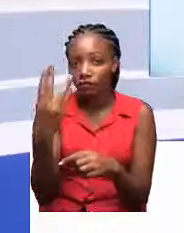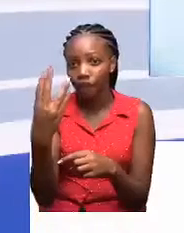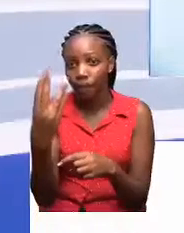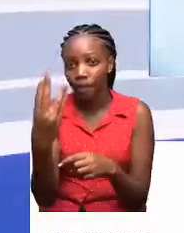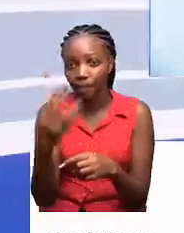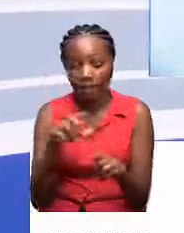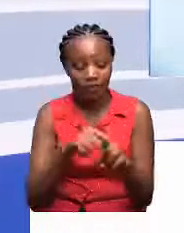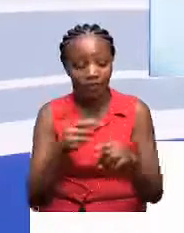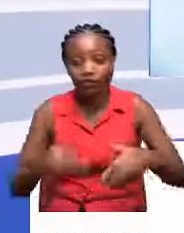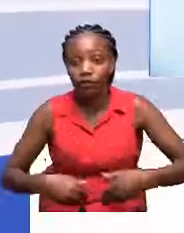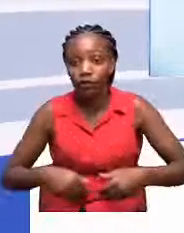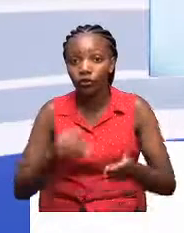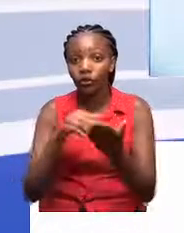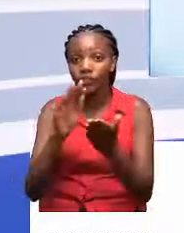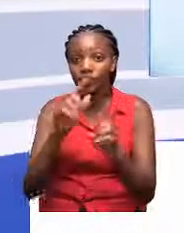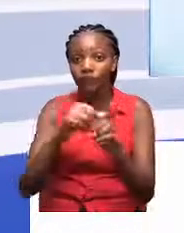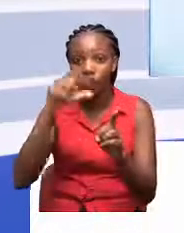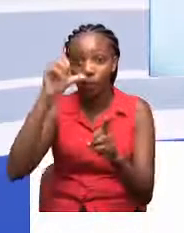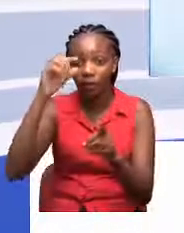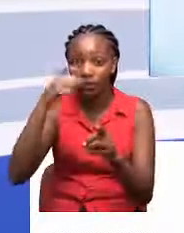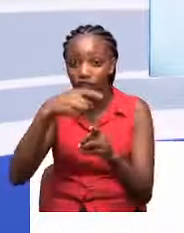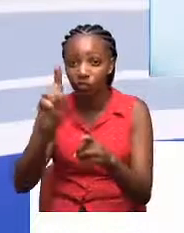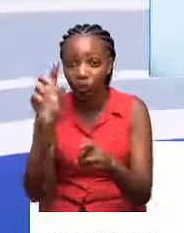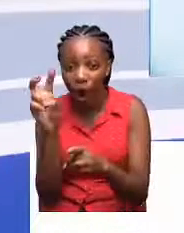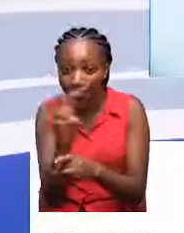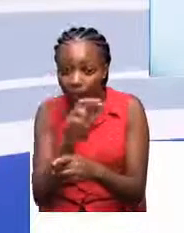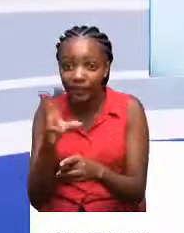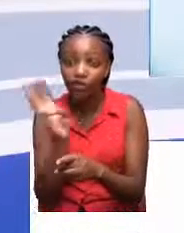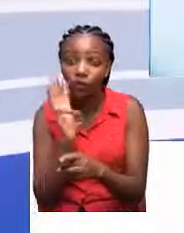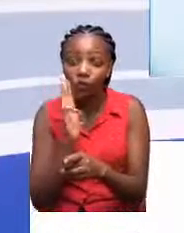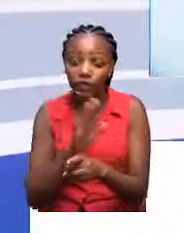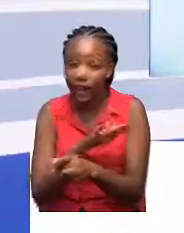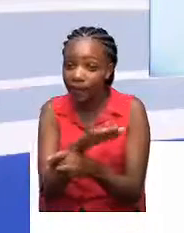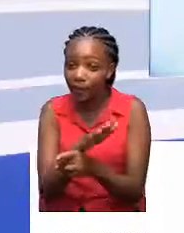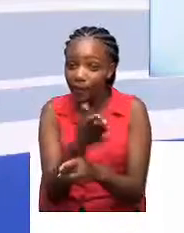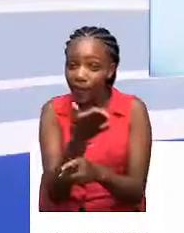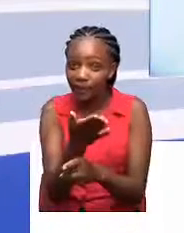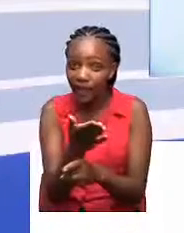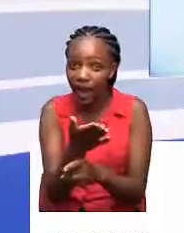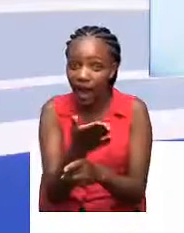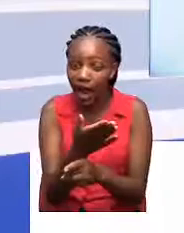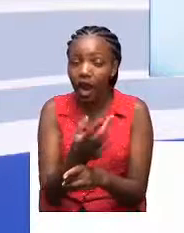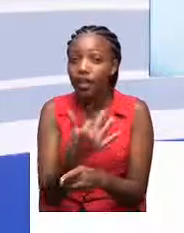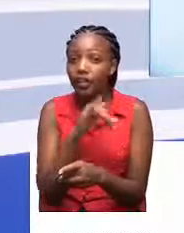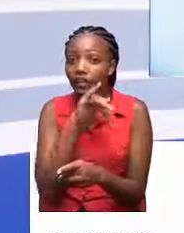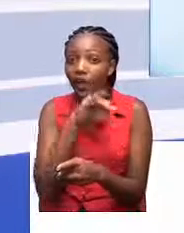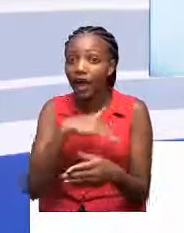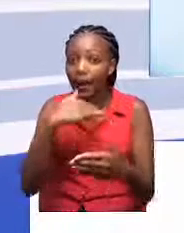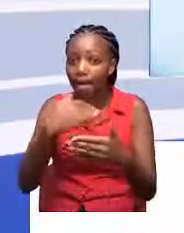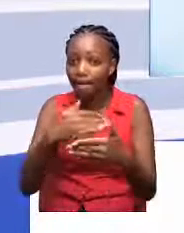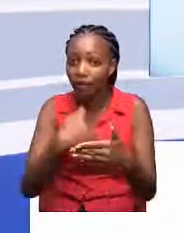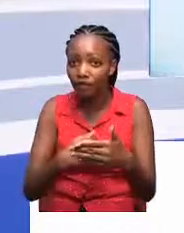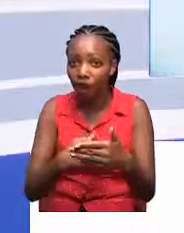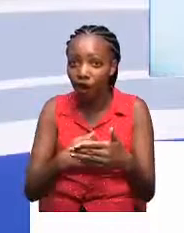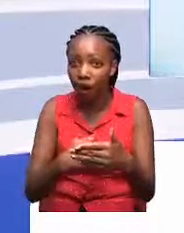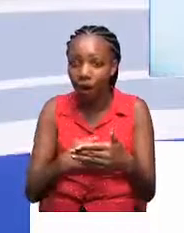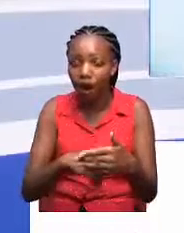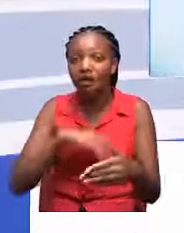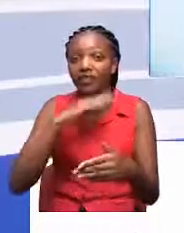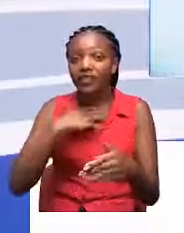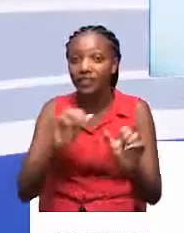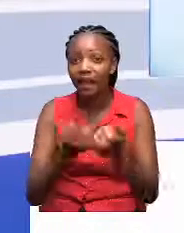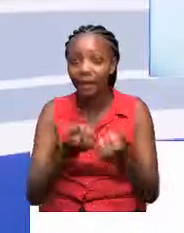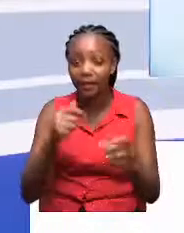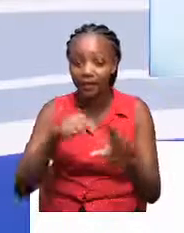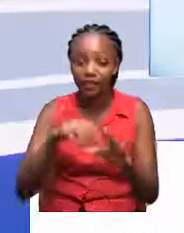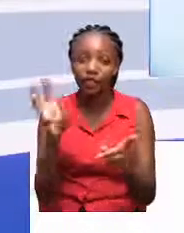kutoka Mombasa kwenda kufanya vipimo vya maji katika kidimbwi kimoja nchini Uganda kabla ya boti walimokuwa